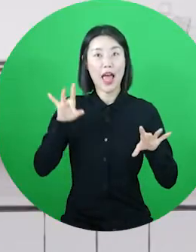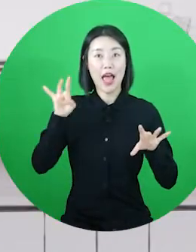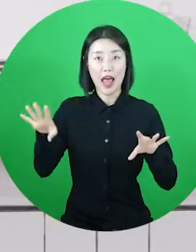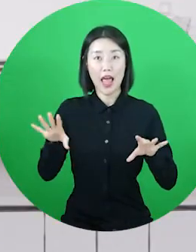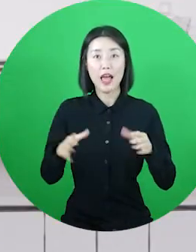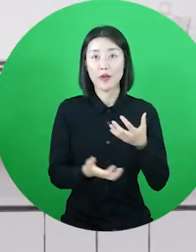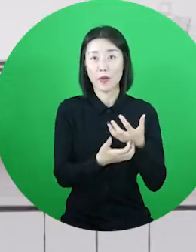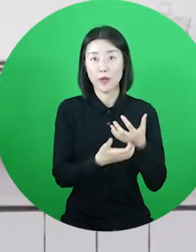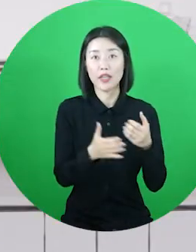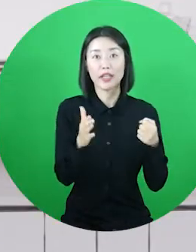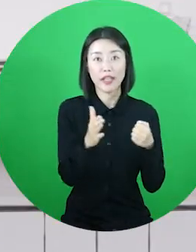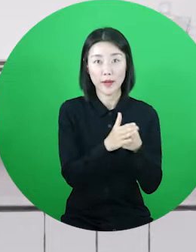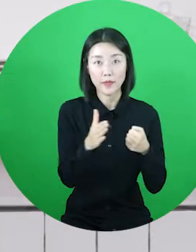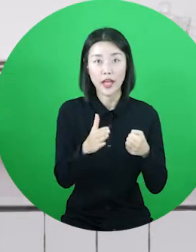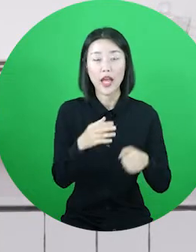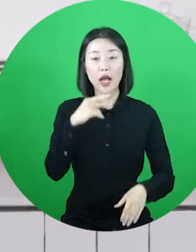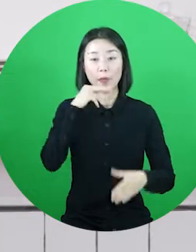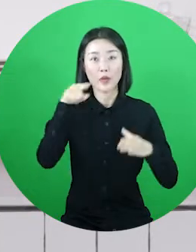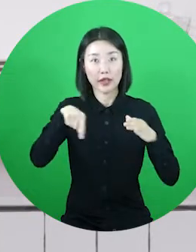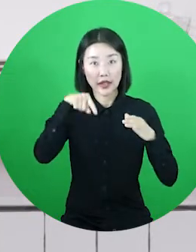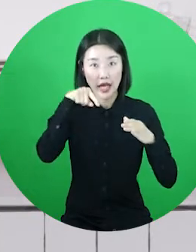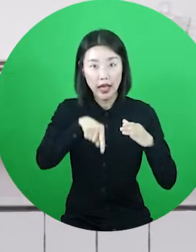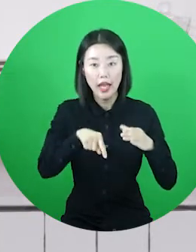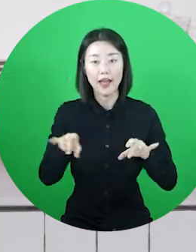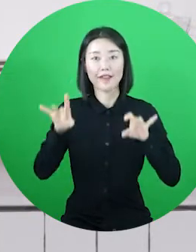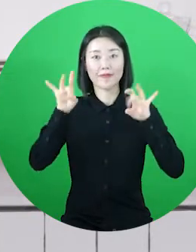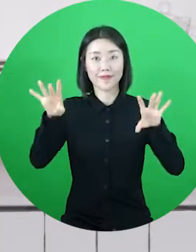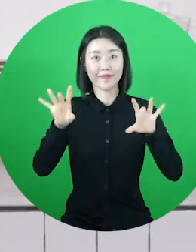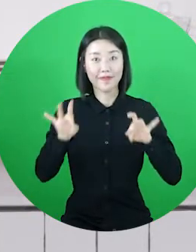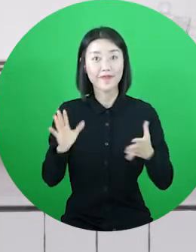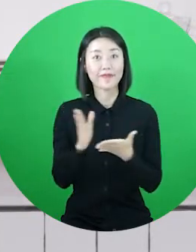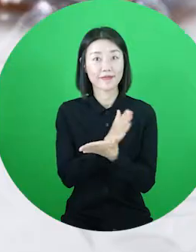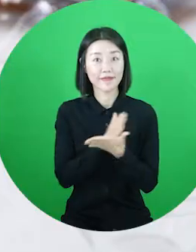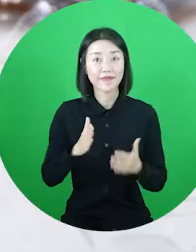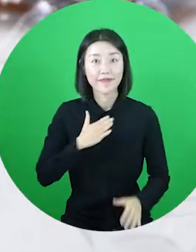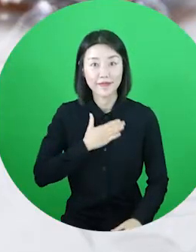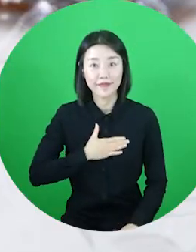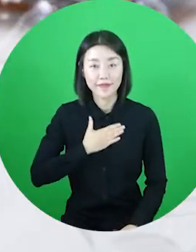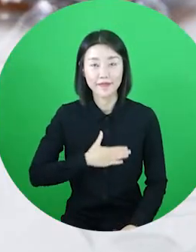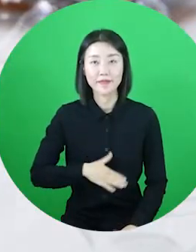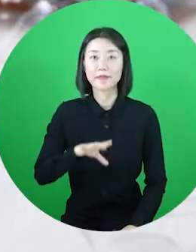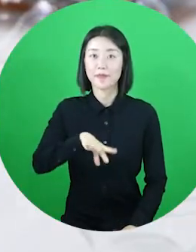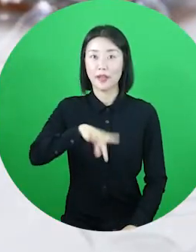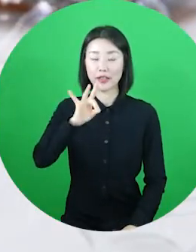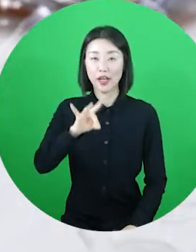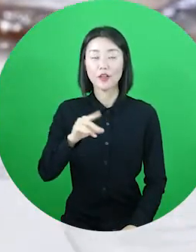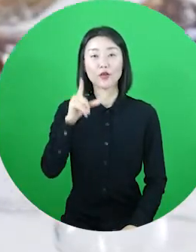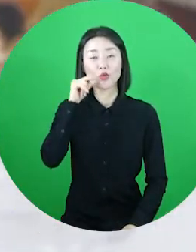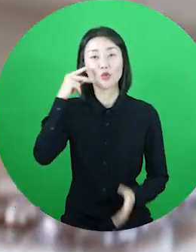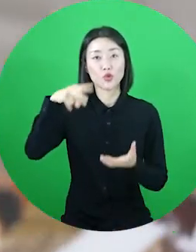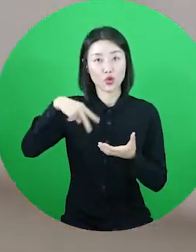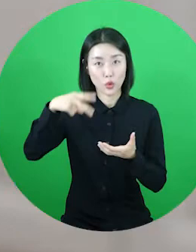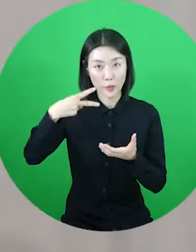우동을 만들기 때문에 봉지 안에 재료를 한 개씩 나눠 쓸 거예요. 먼저